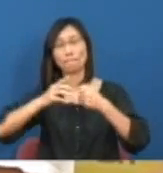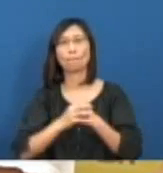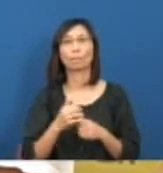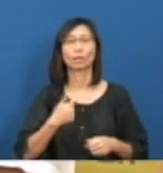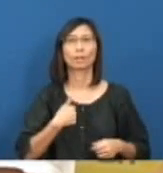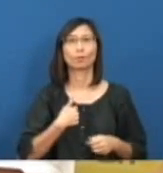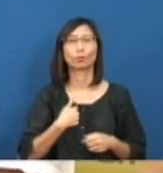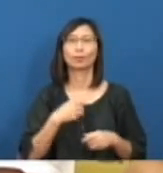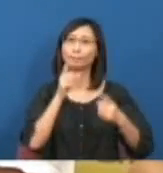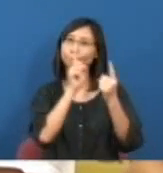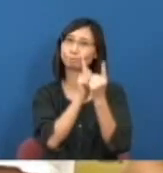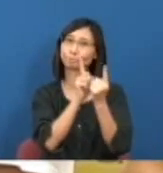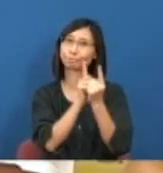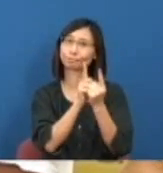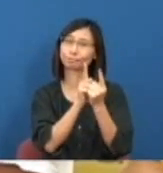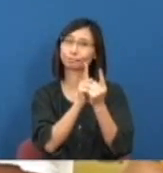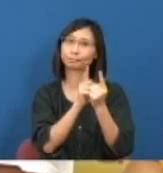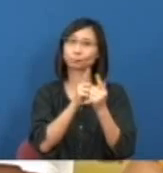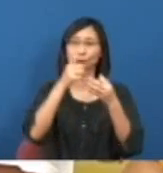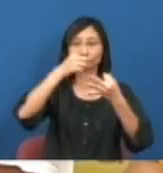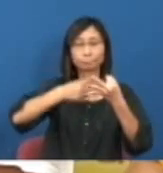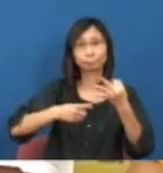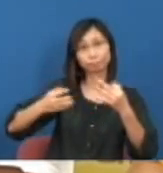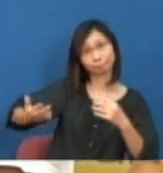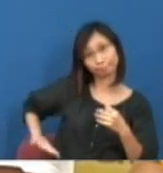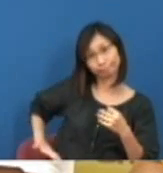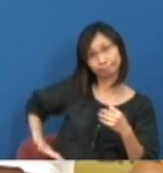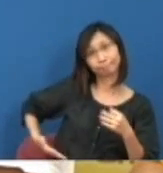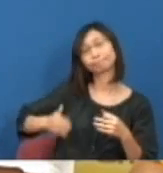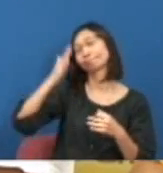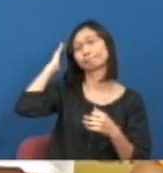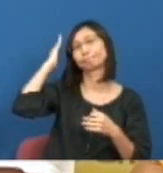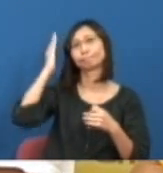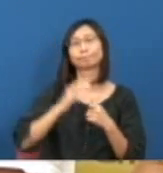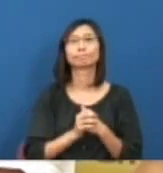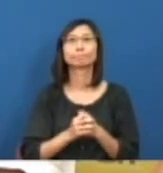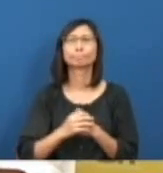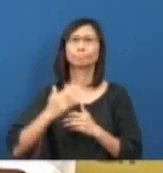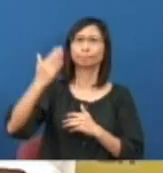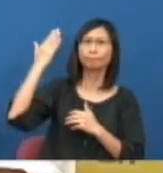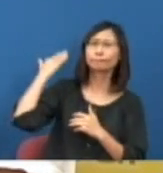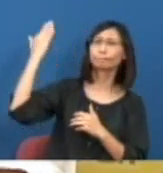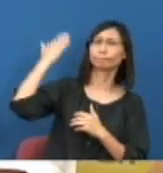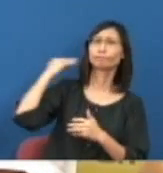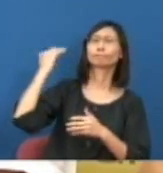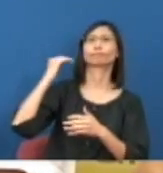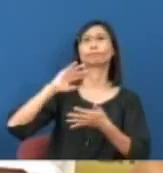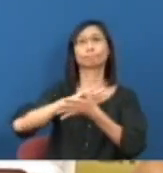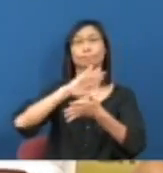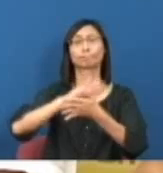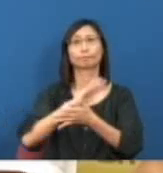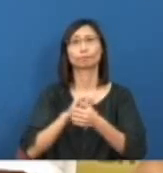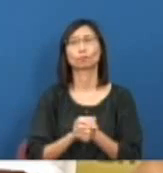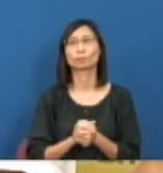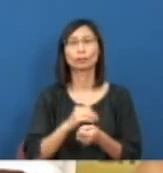我對阿司徒華先生，即係阿華叔一啲佢過去經歷嘅一啲即係質疑啊，百